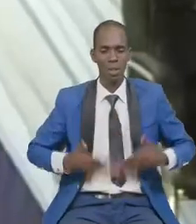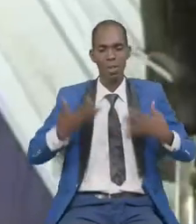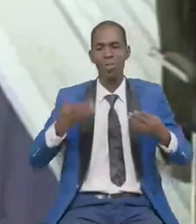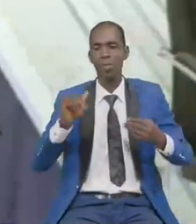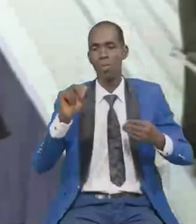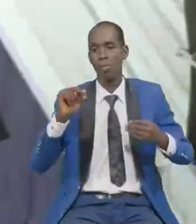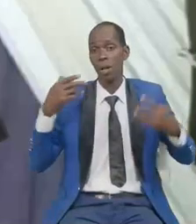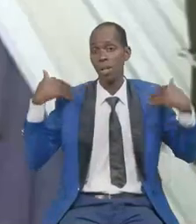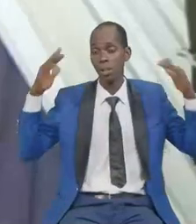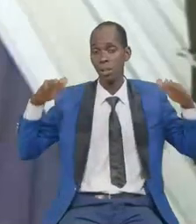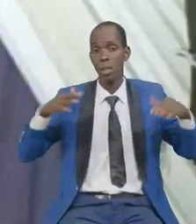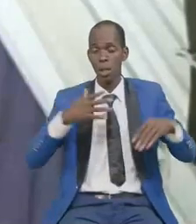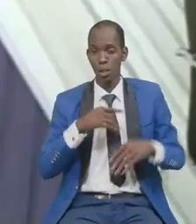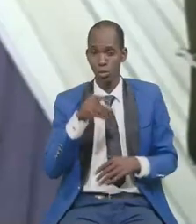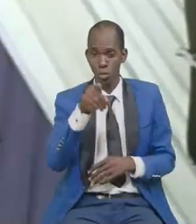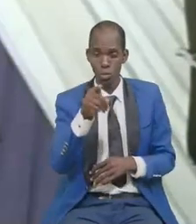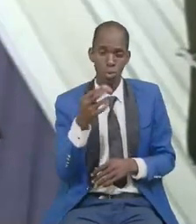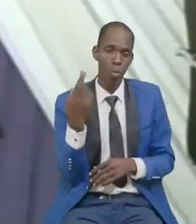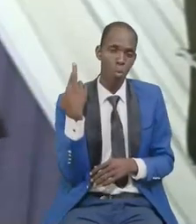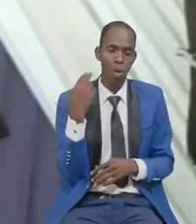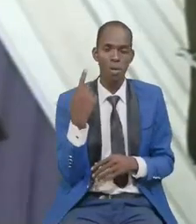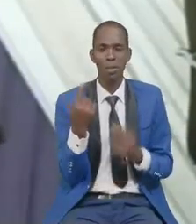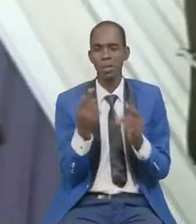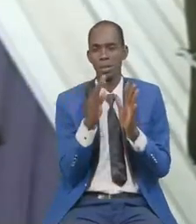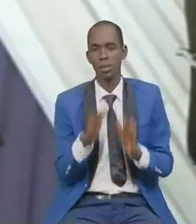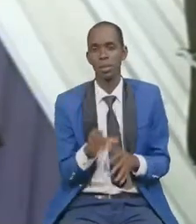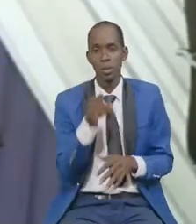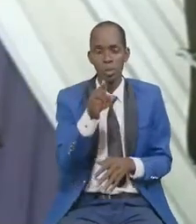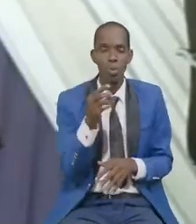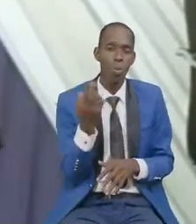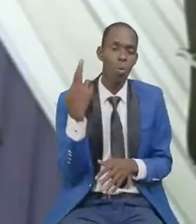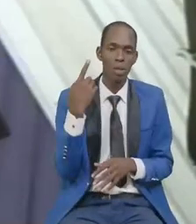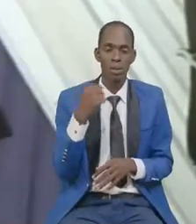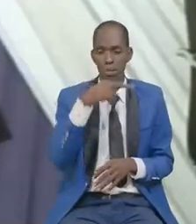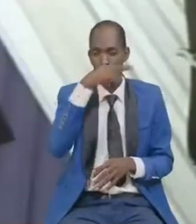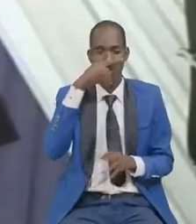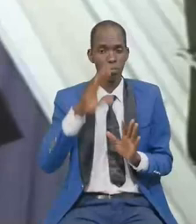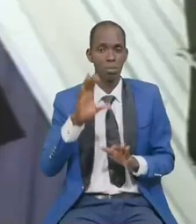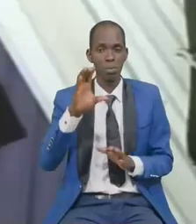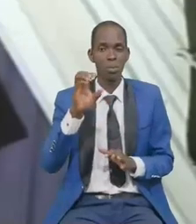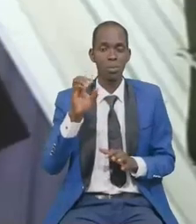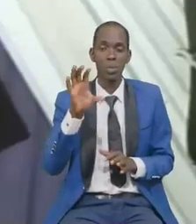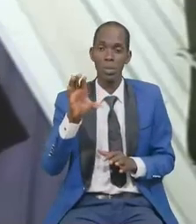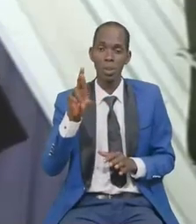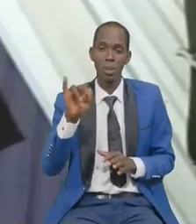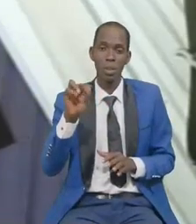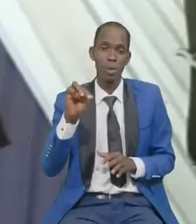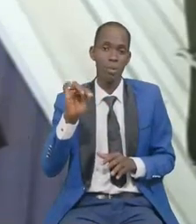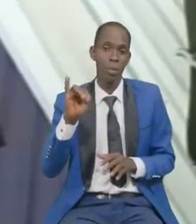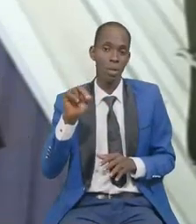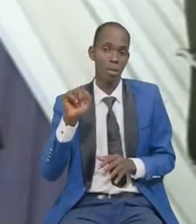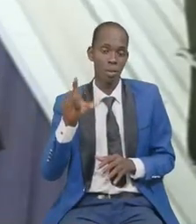Et c'est toi le pécheur. C'est toi le criminel. La sentence de mort était sur